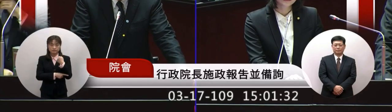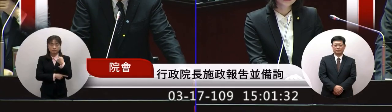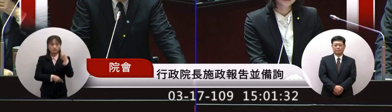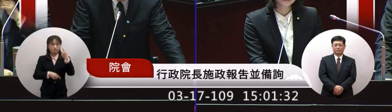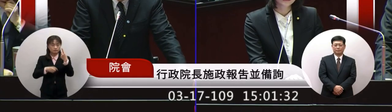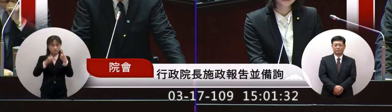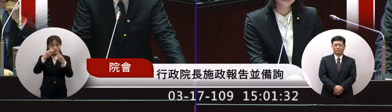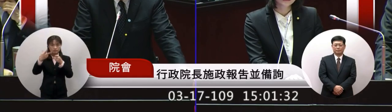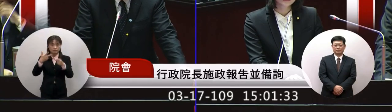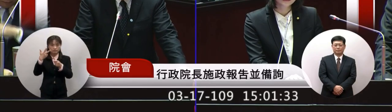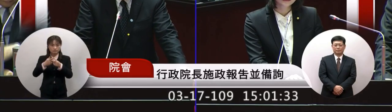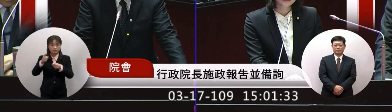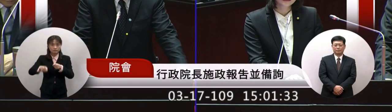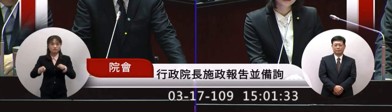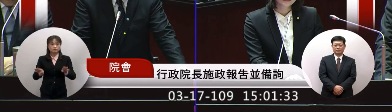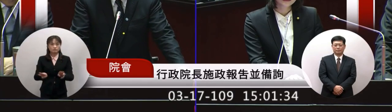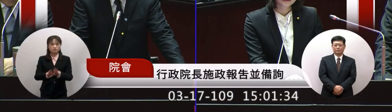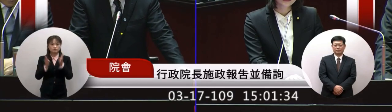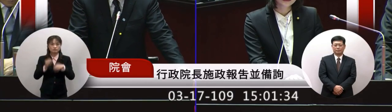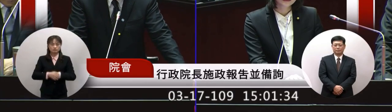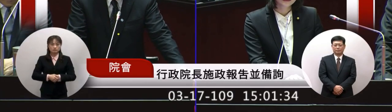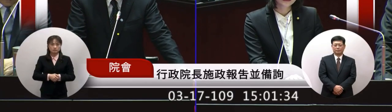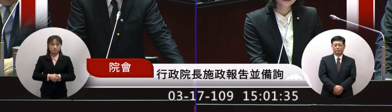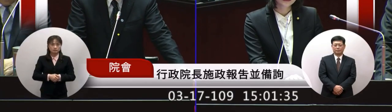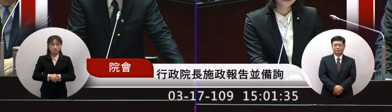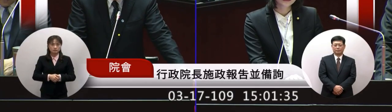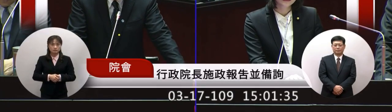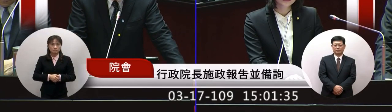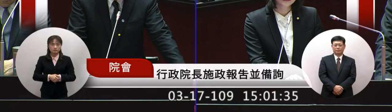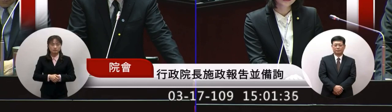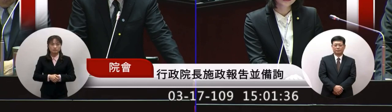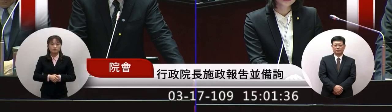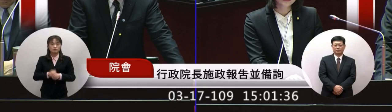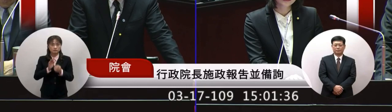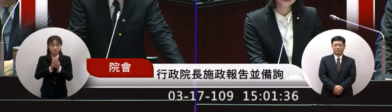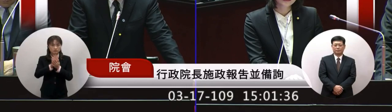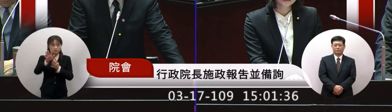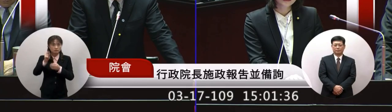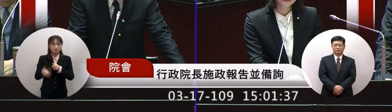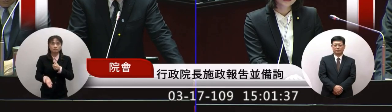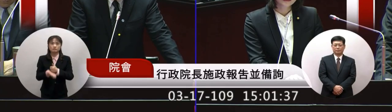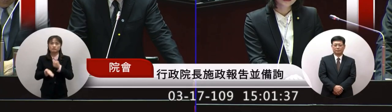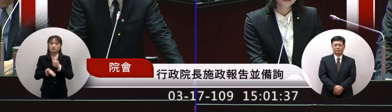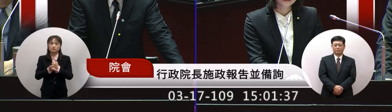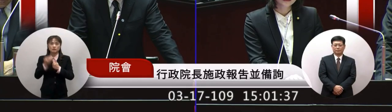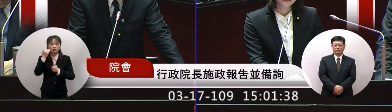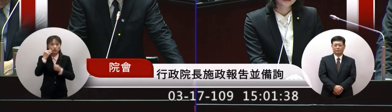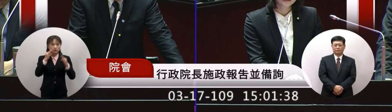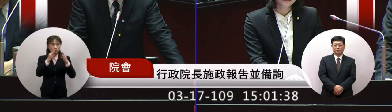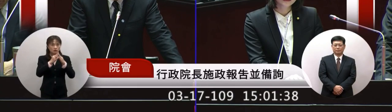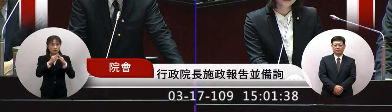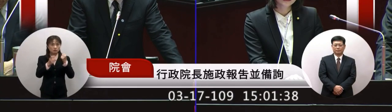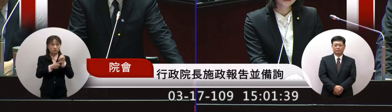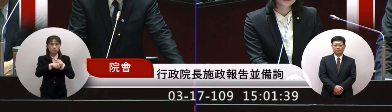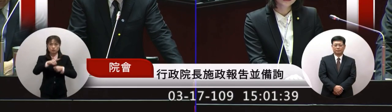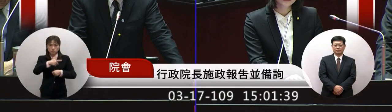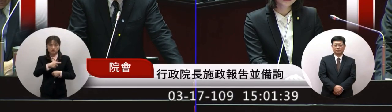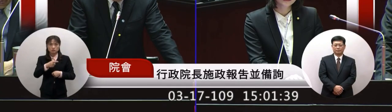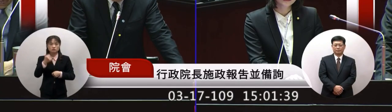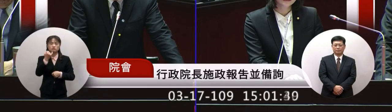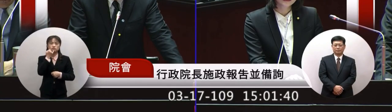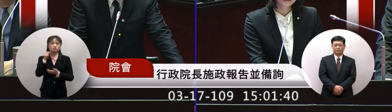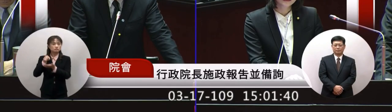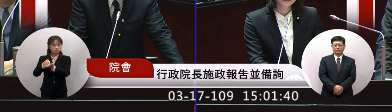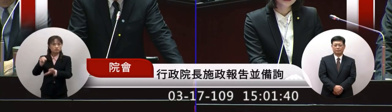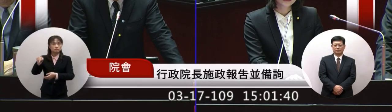行了监理沙盒。那实行了监理沙盒之后呢，我们鼓励非金融业者来申请监理沙盒。那